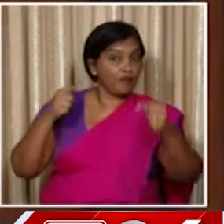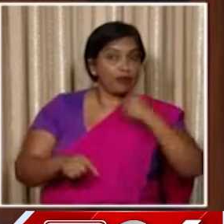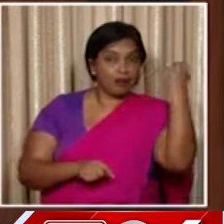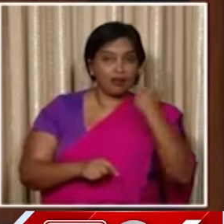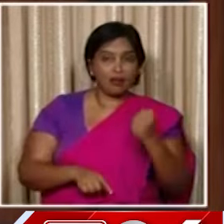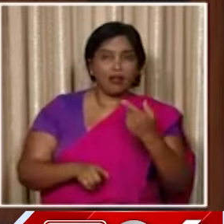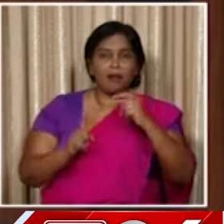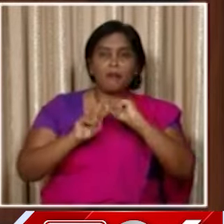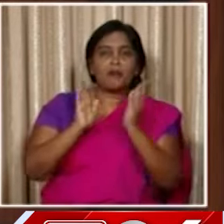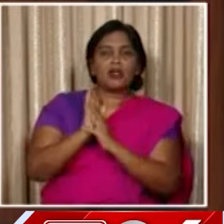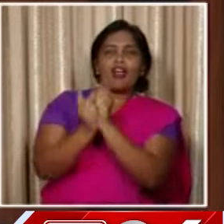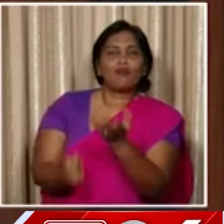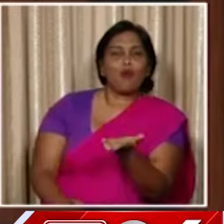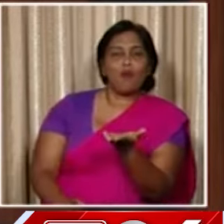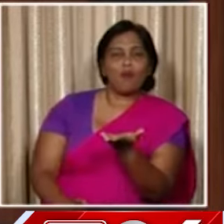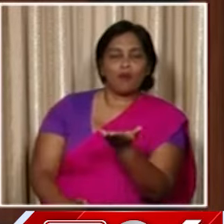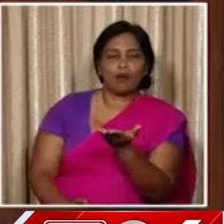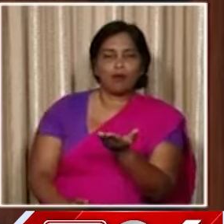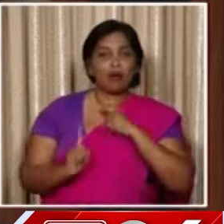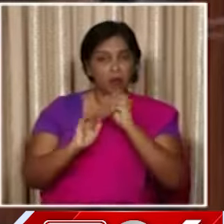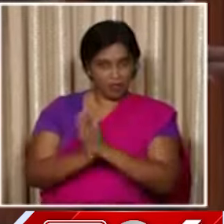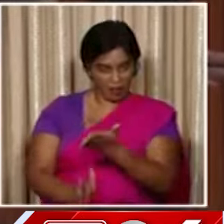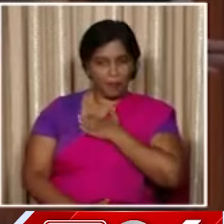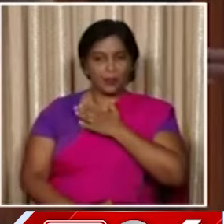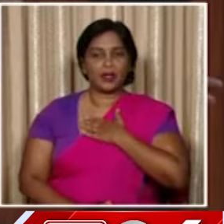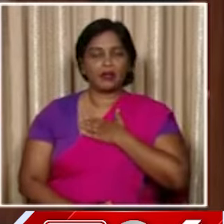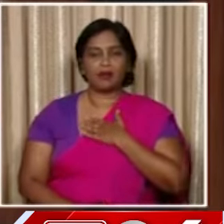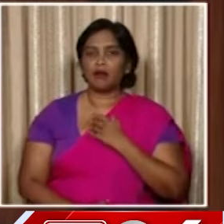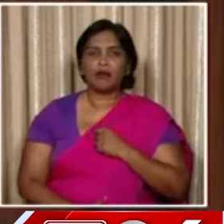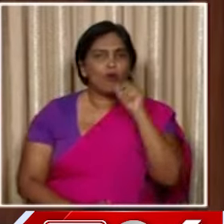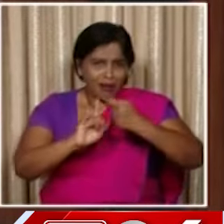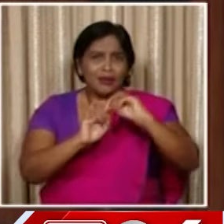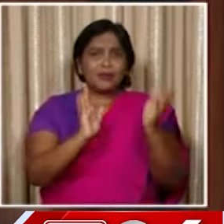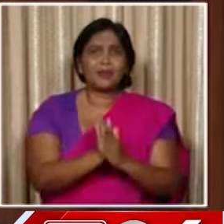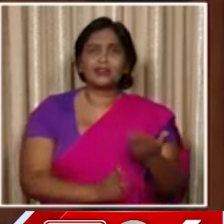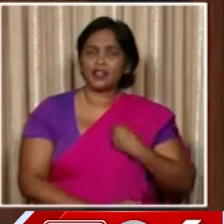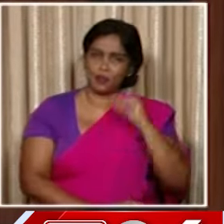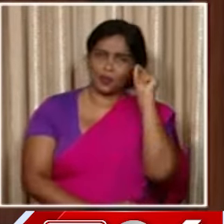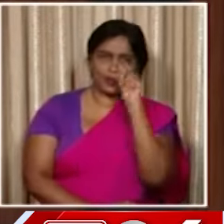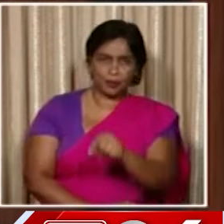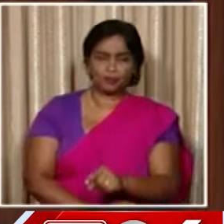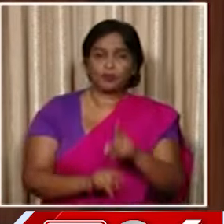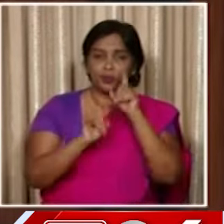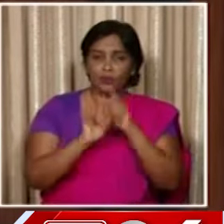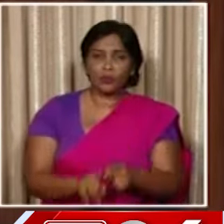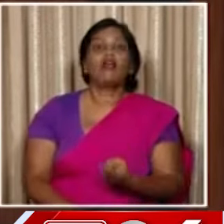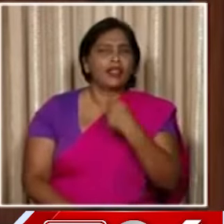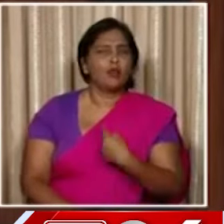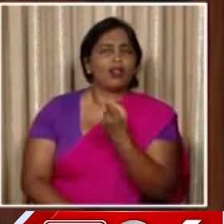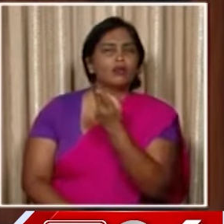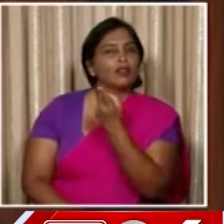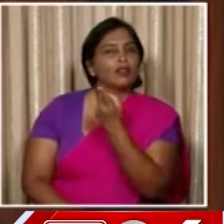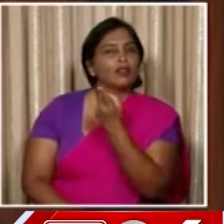ඔබතුමා කොහොමද අගමැතිතුමා හම්බ වෙන්නේ? මේ අපේ අගමැතිතුමා. මං කෝ මේ රටේ අගමැතිතුමා. එතකොට මෙහෙම මෙතුමා කෝ මොකද්ද තමුසේ කියන්නේ මගේ මූණ ඉස්සරහට ආවා